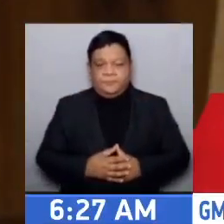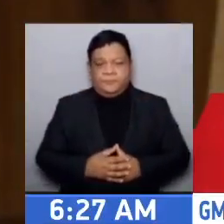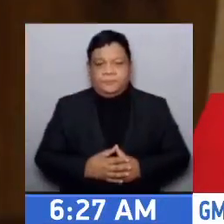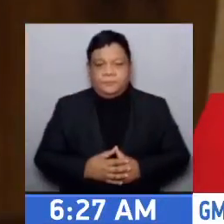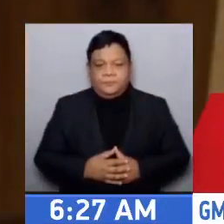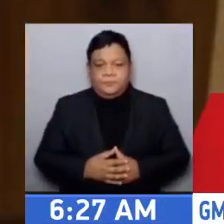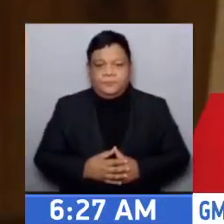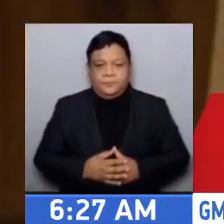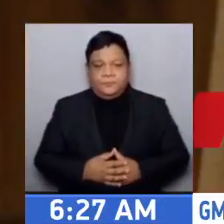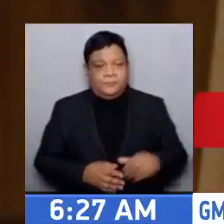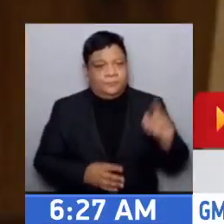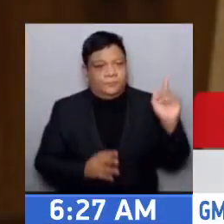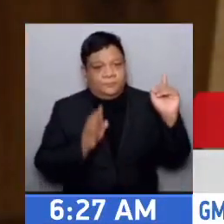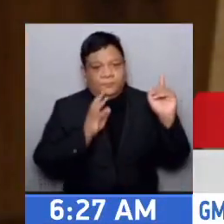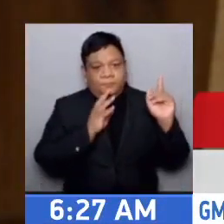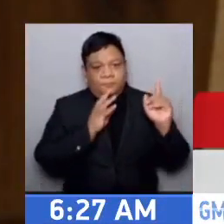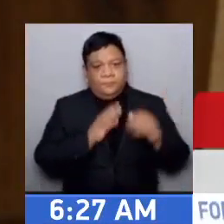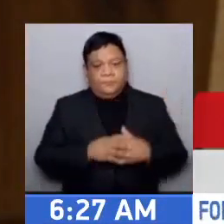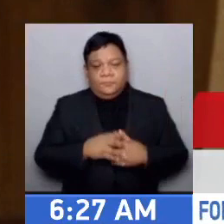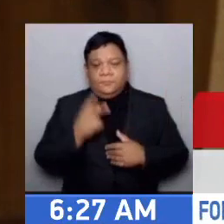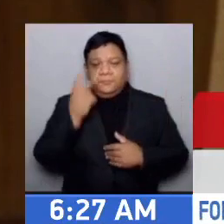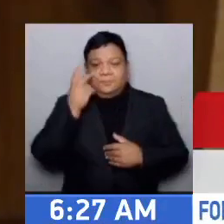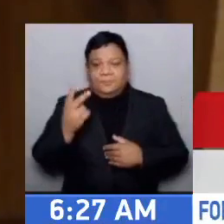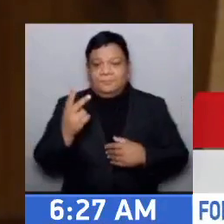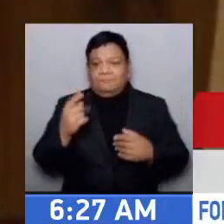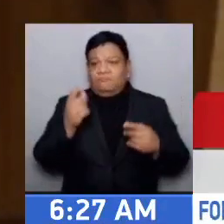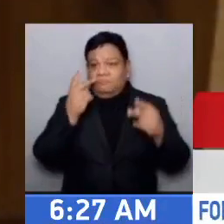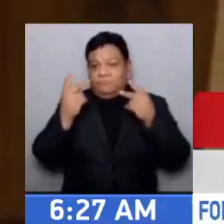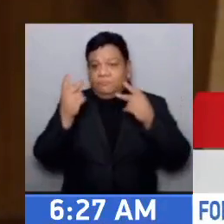Nakita naman natin yung visuals ng startup sa actual series.